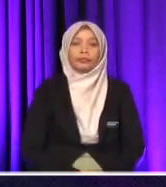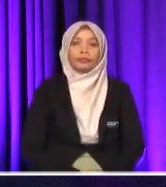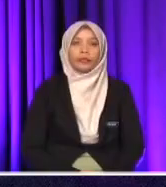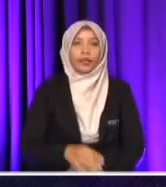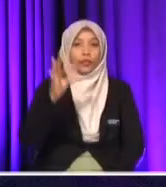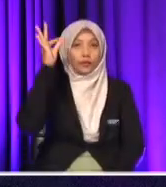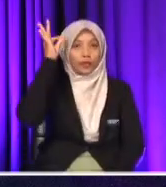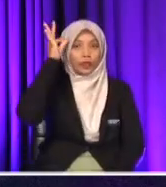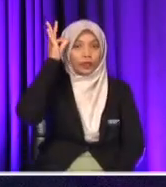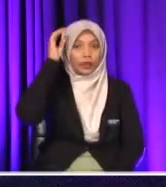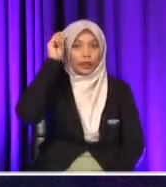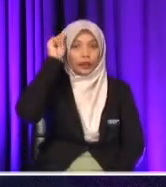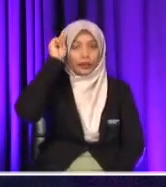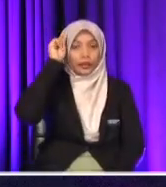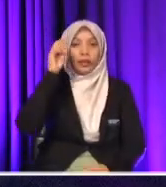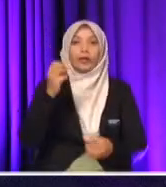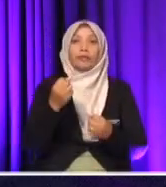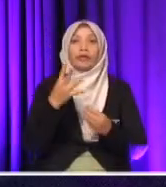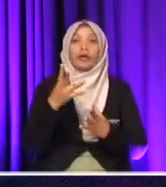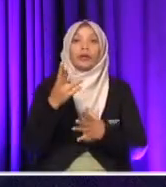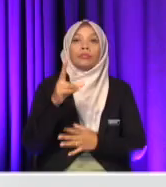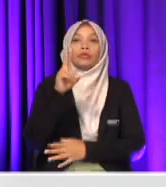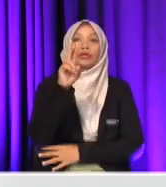Fikri. Okey, berapakah voltan puncak ke puncak tu?